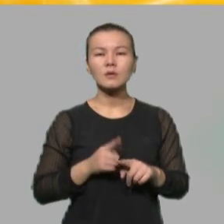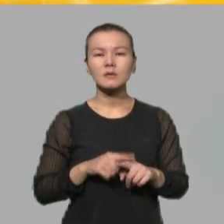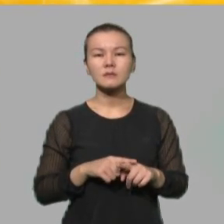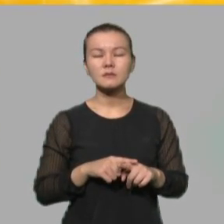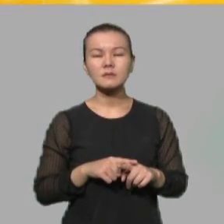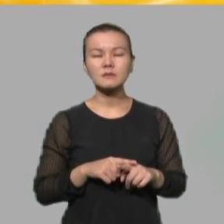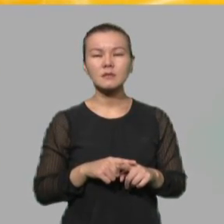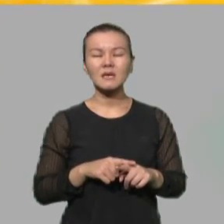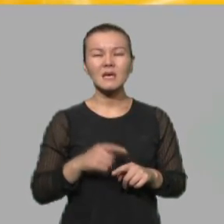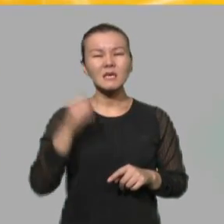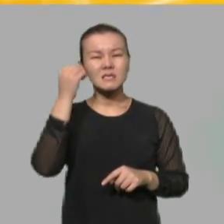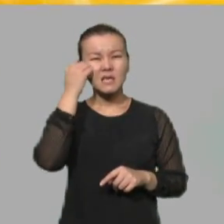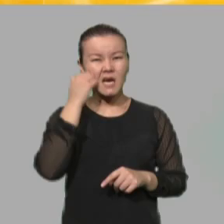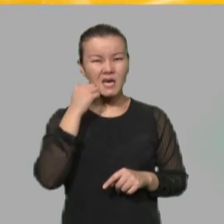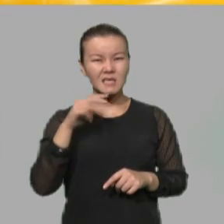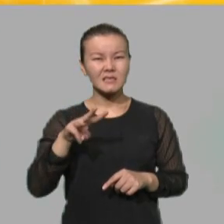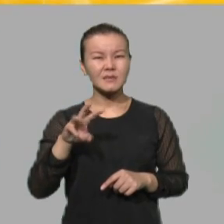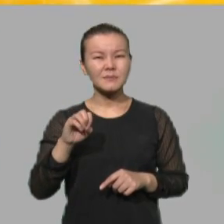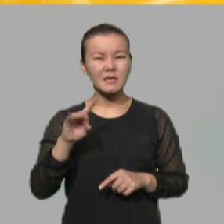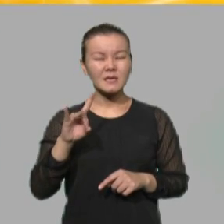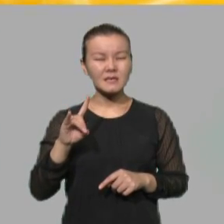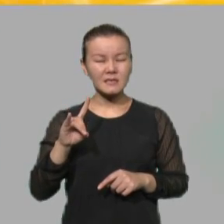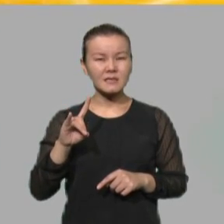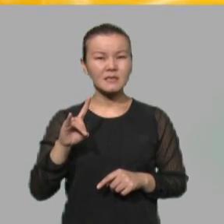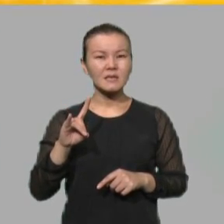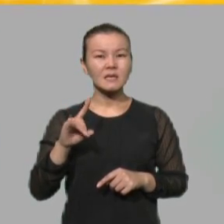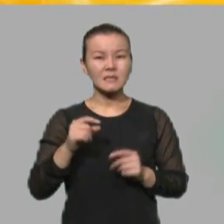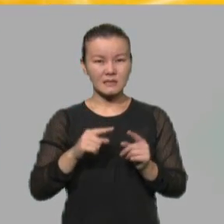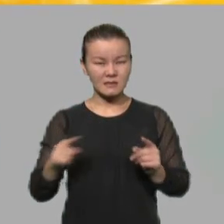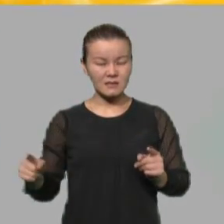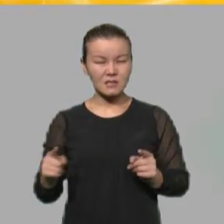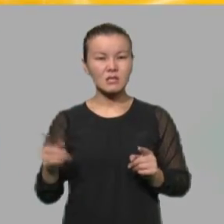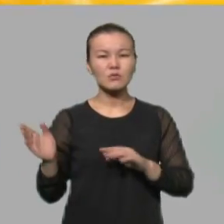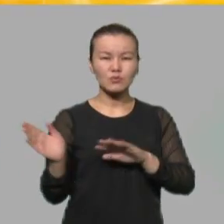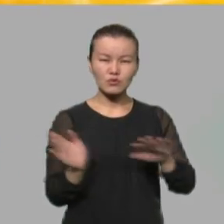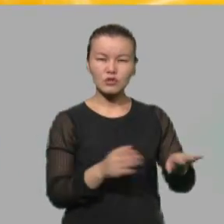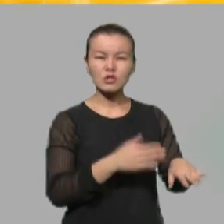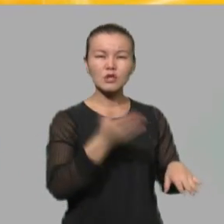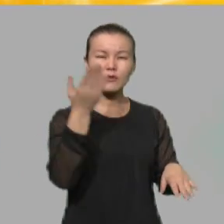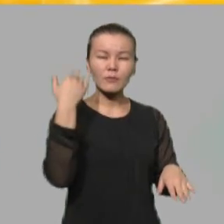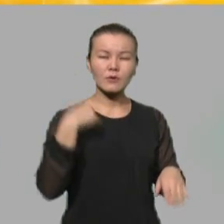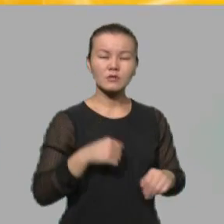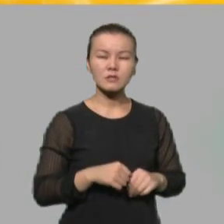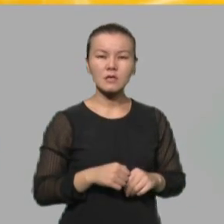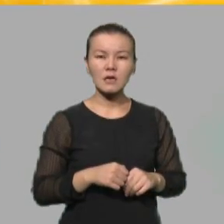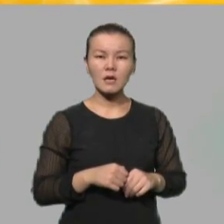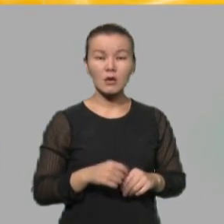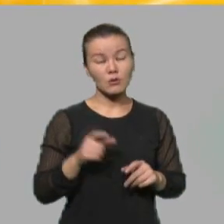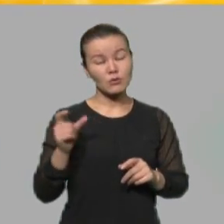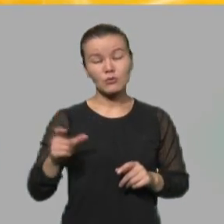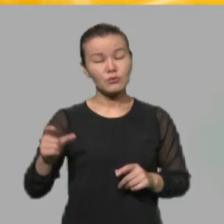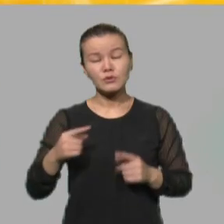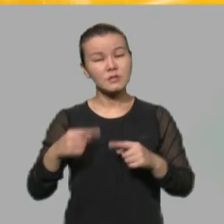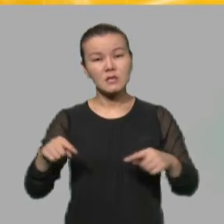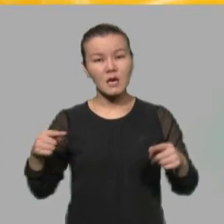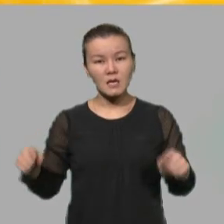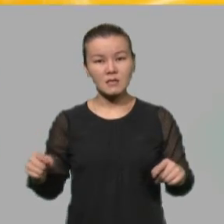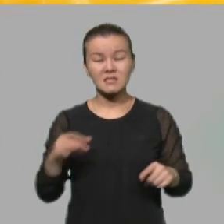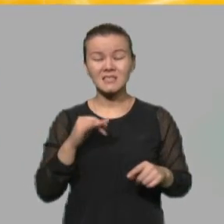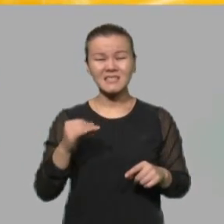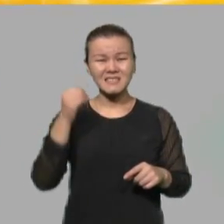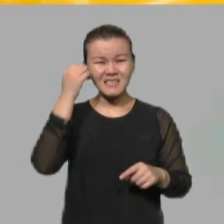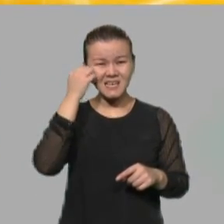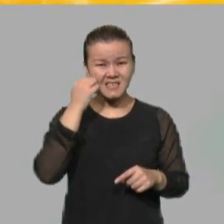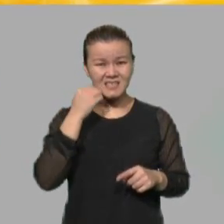Почему же эти старинные меры длины ушли в прошлое? Люди разные.